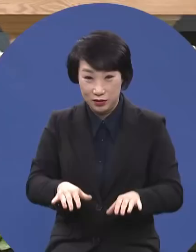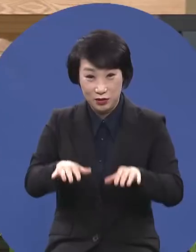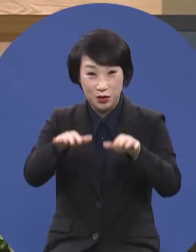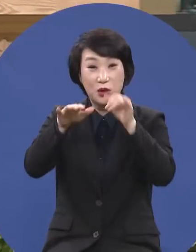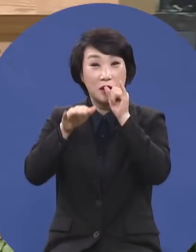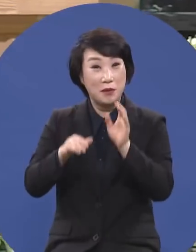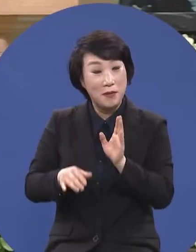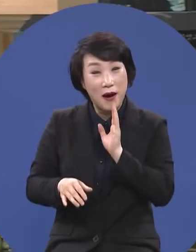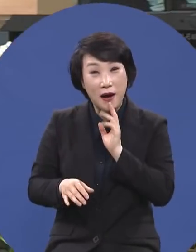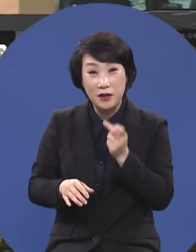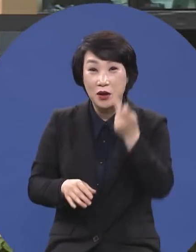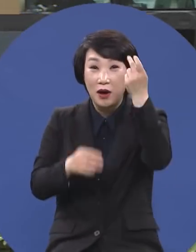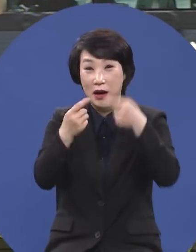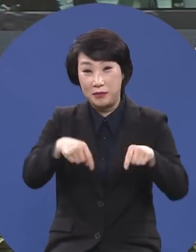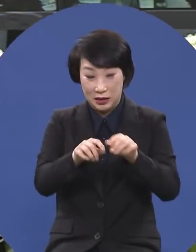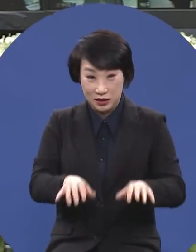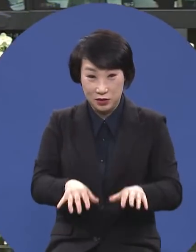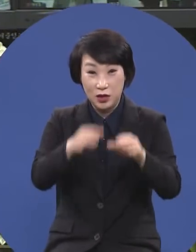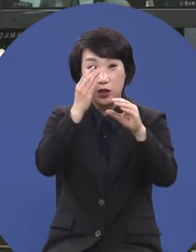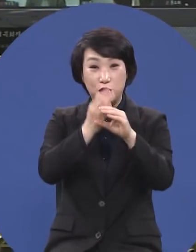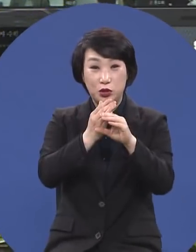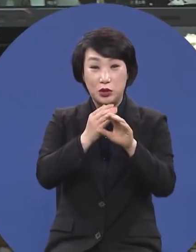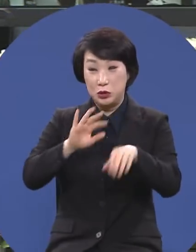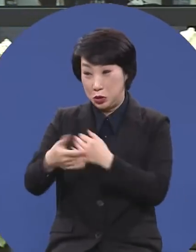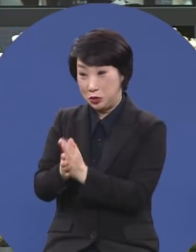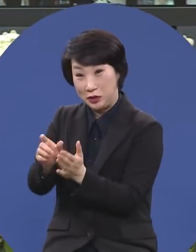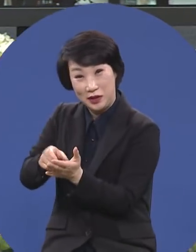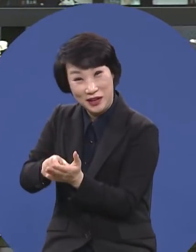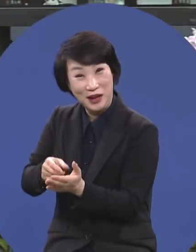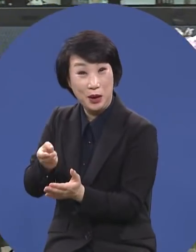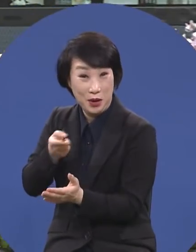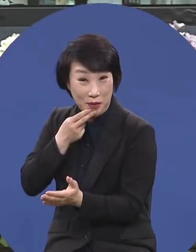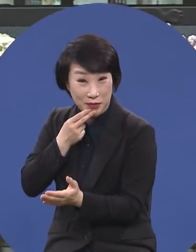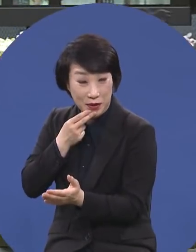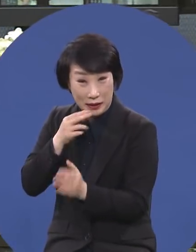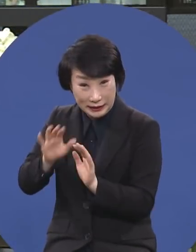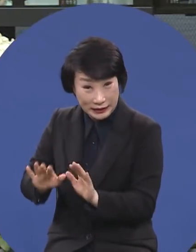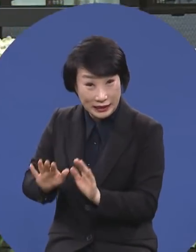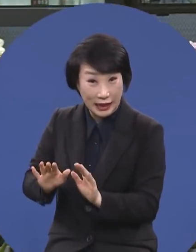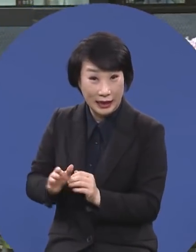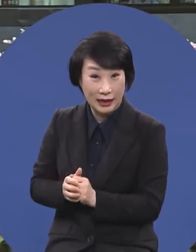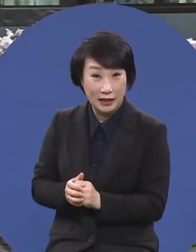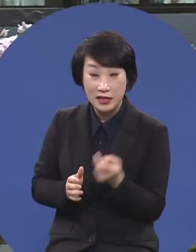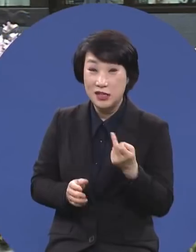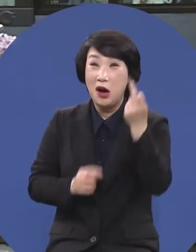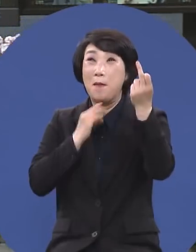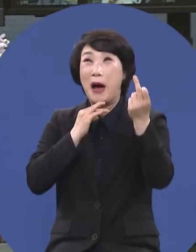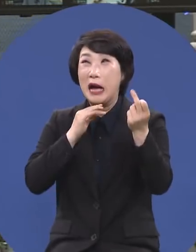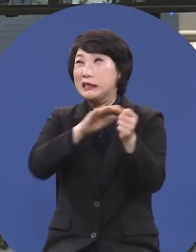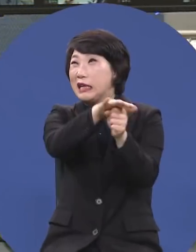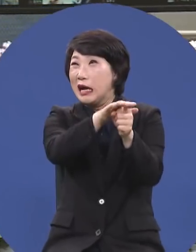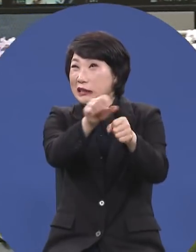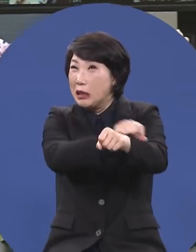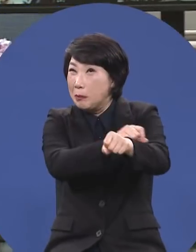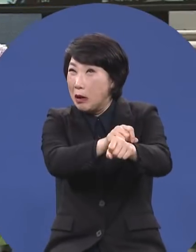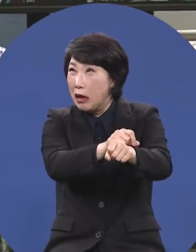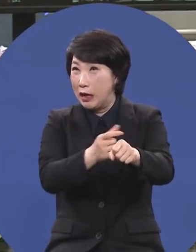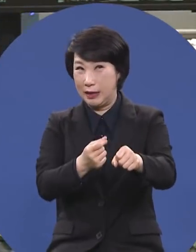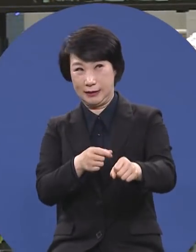형과 함께 자라면서 성경에는 기록되어 있지 않지만 형만 편애하는 것